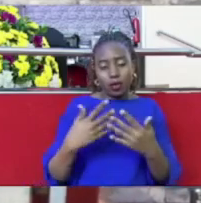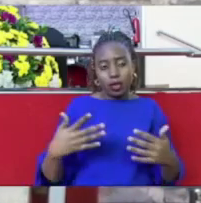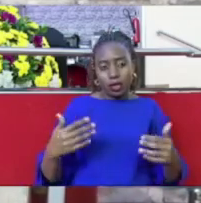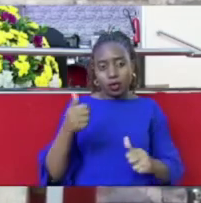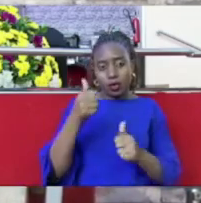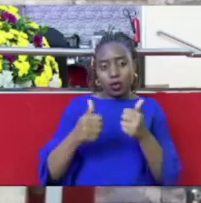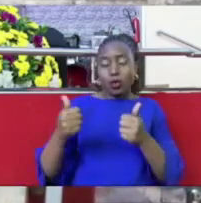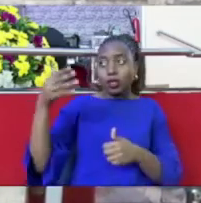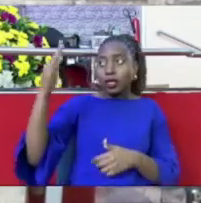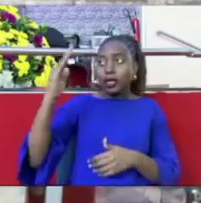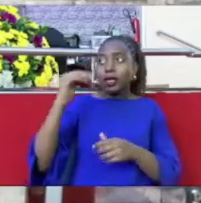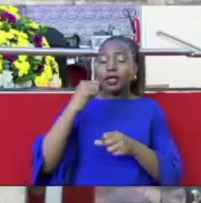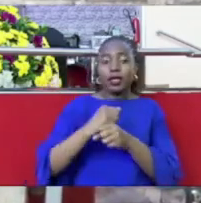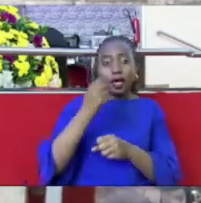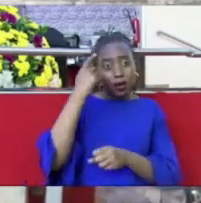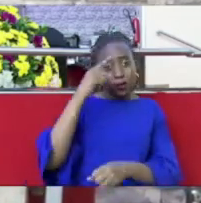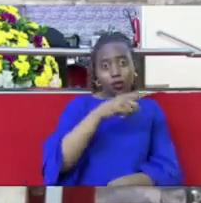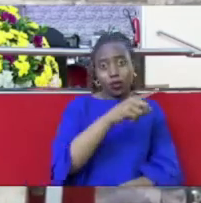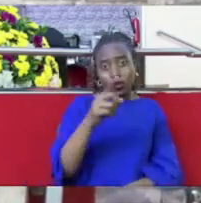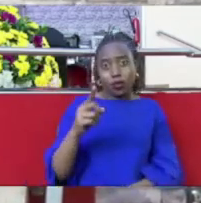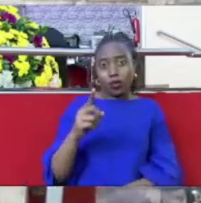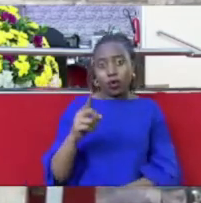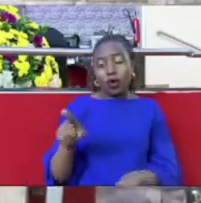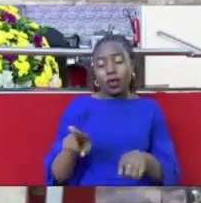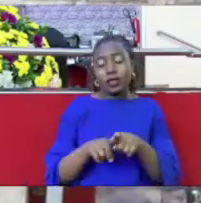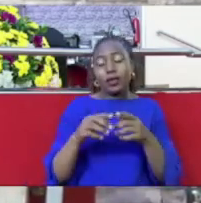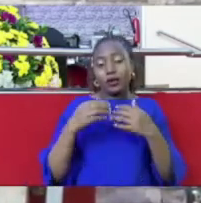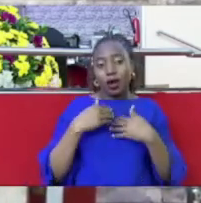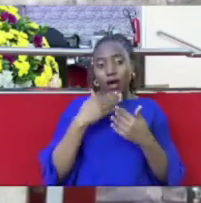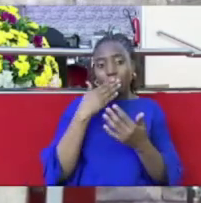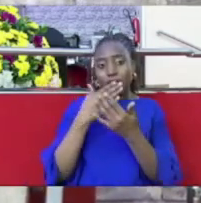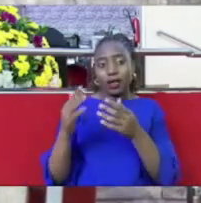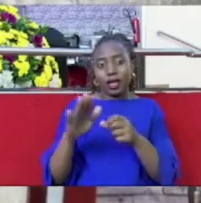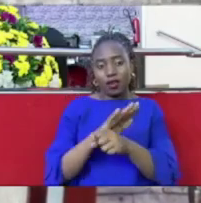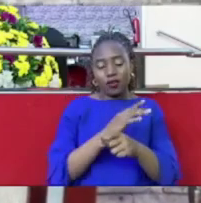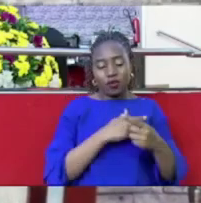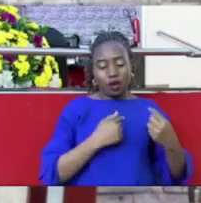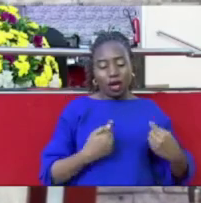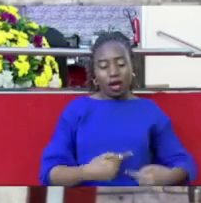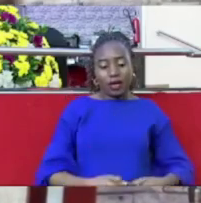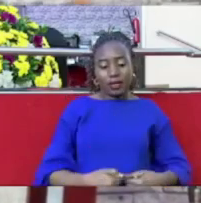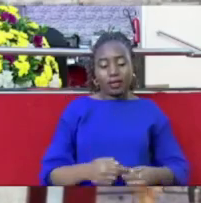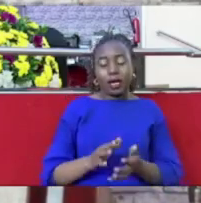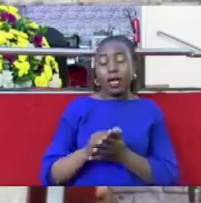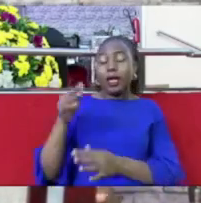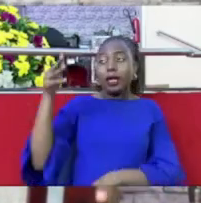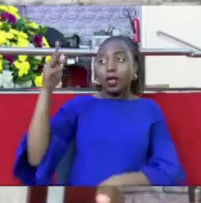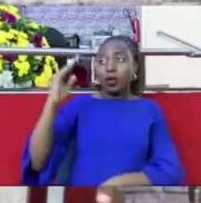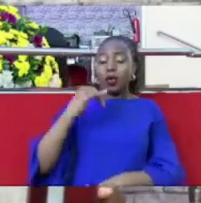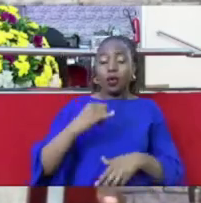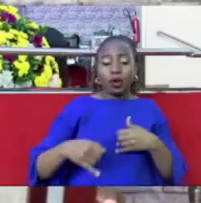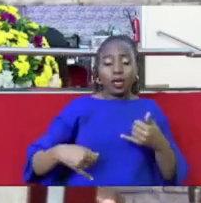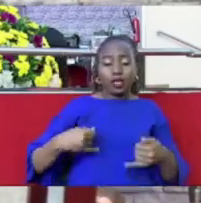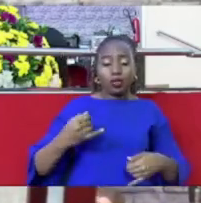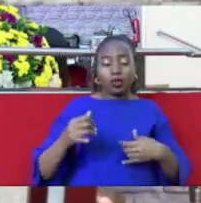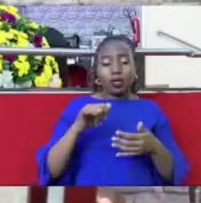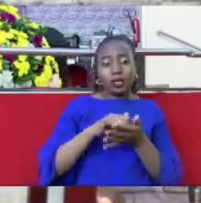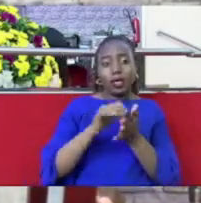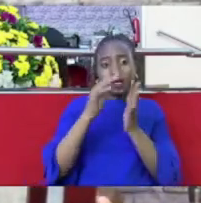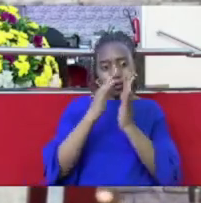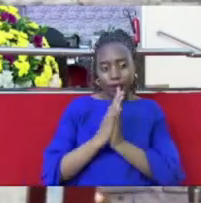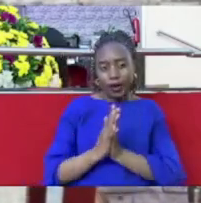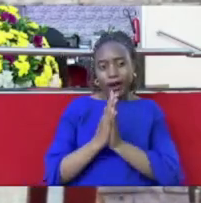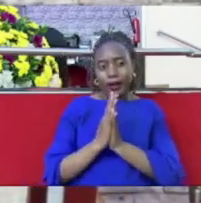heart. Unamwendea kwa moyo ambao una furaha. The Lord enjoys such kind of prayer. It's like sweet aroma before him. Mungu huwa anapendezwa na